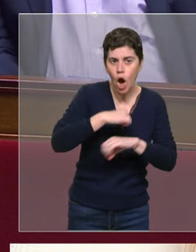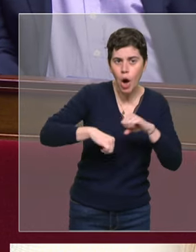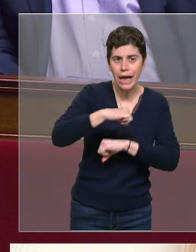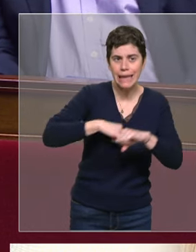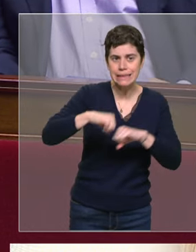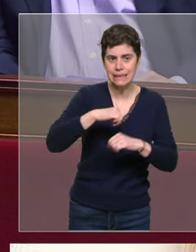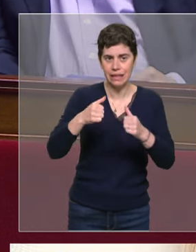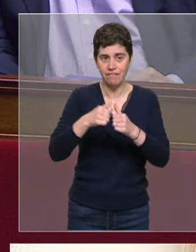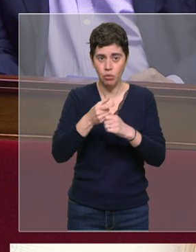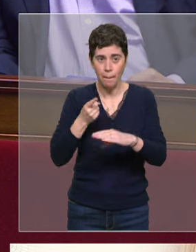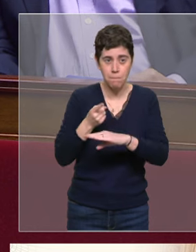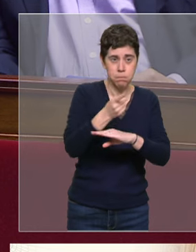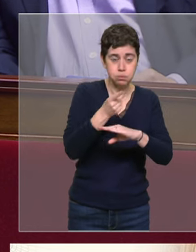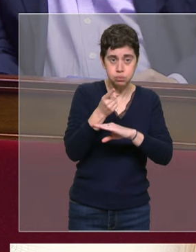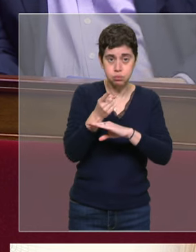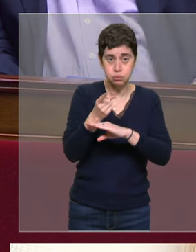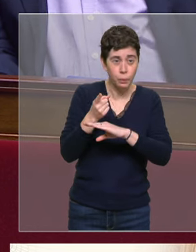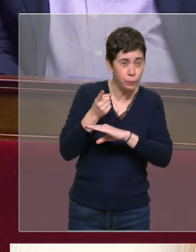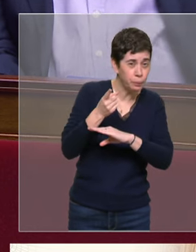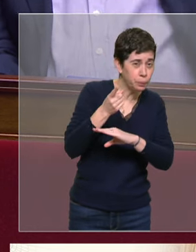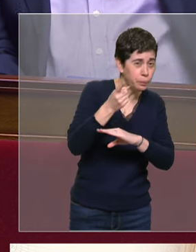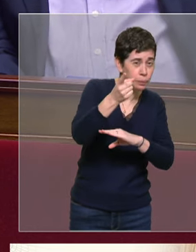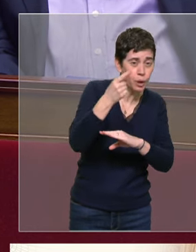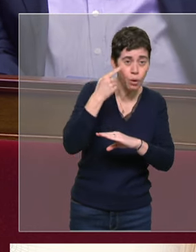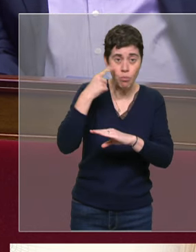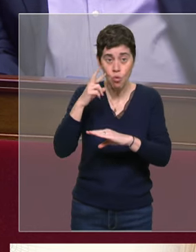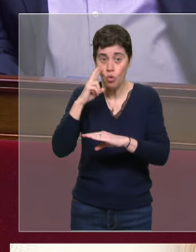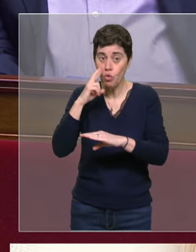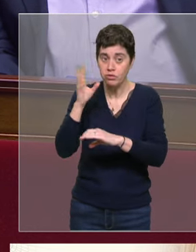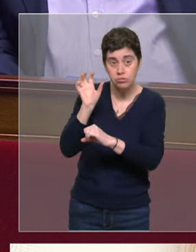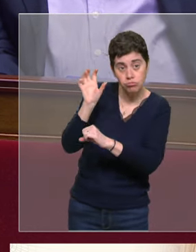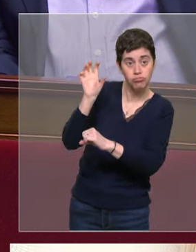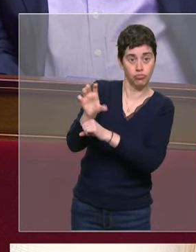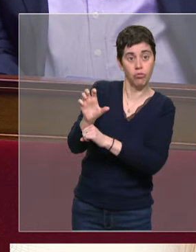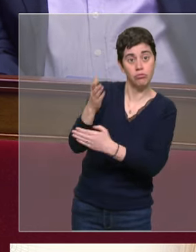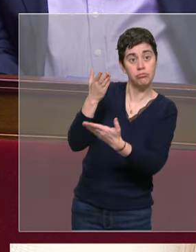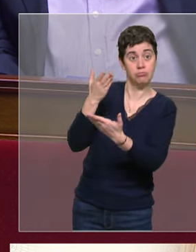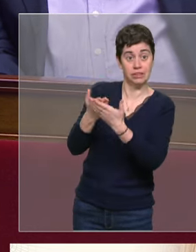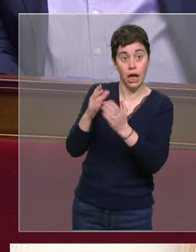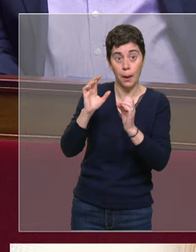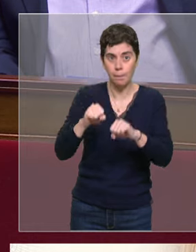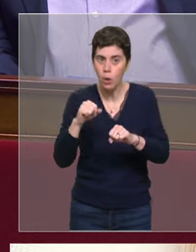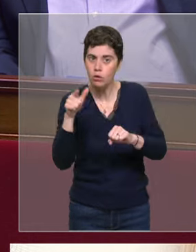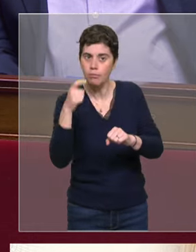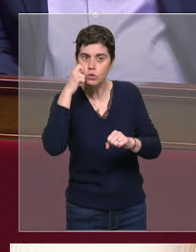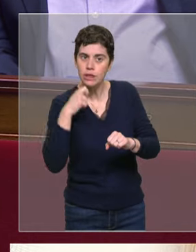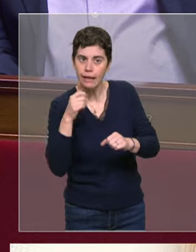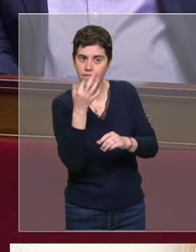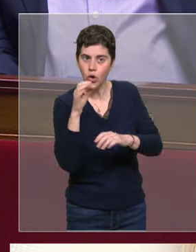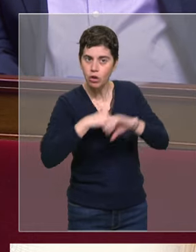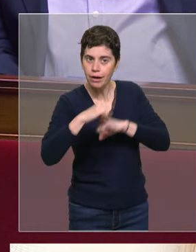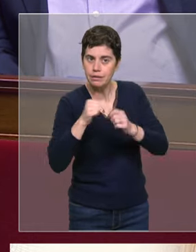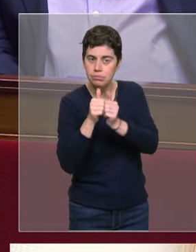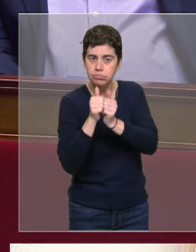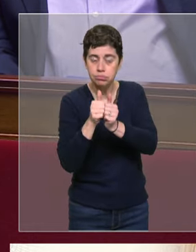missiles à longue portée visant à frapper la Russie dans la profondeur. Cette déclaration improvisée, prononcée avec